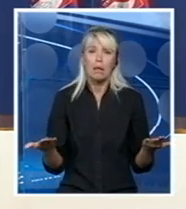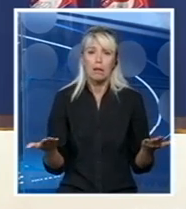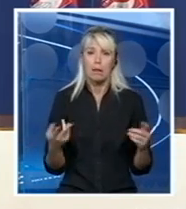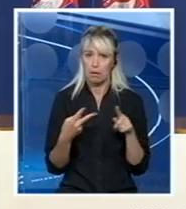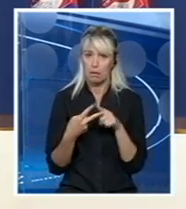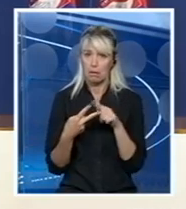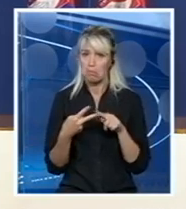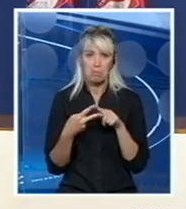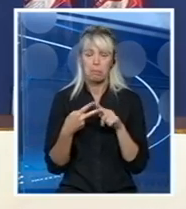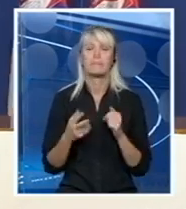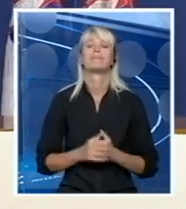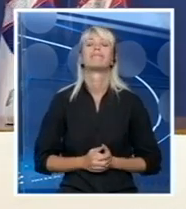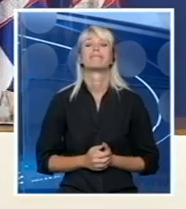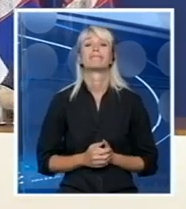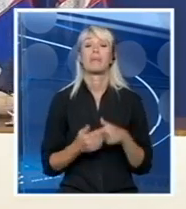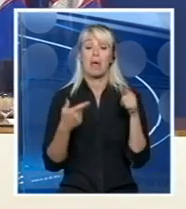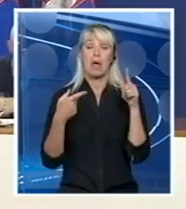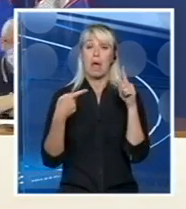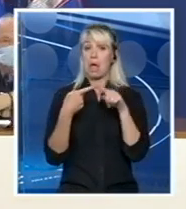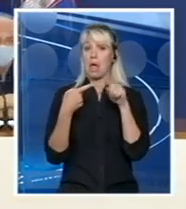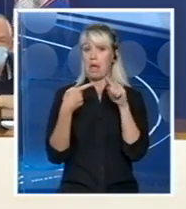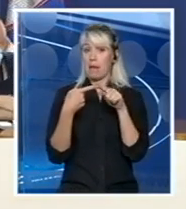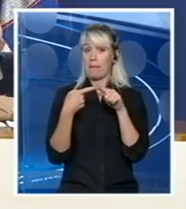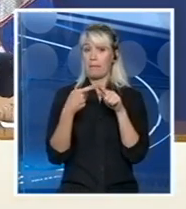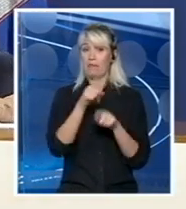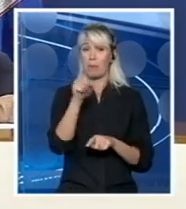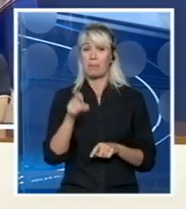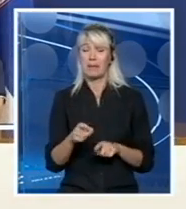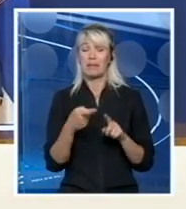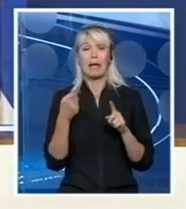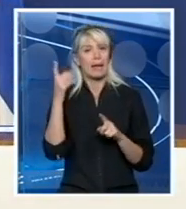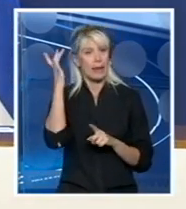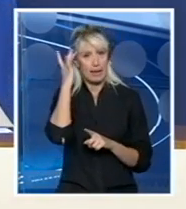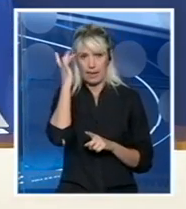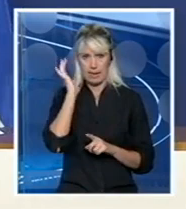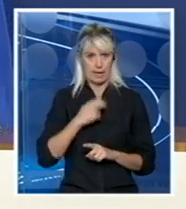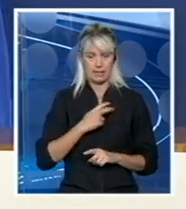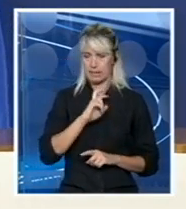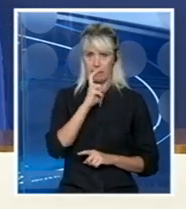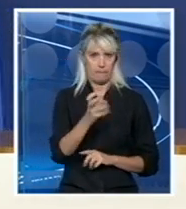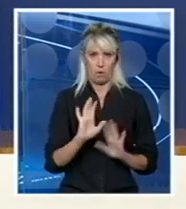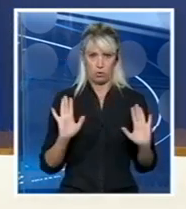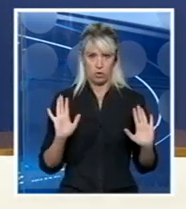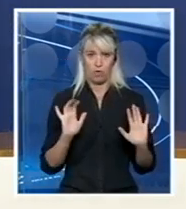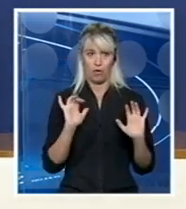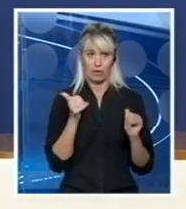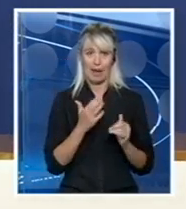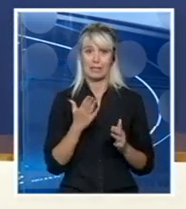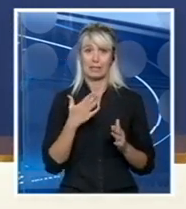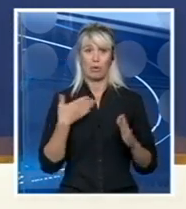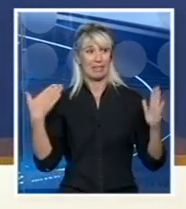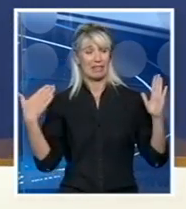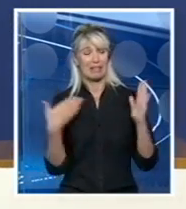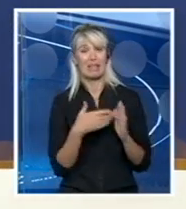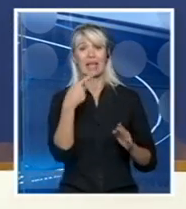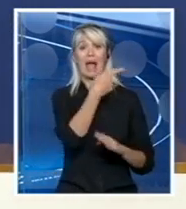Za ovo prvo pitanje ne znam direktan odgovor da li smo baš sa kompanijom koja